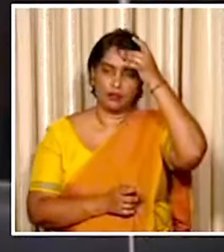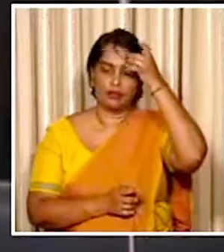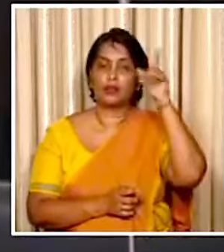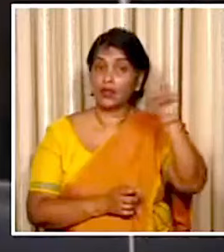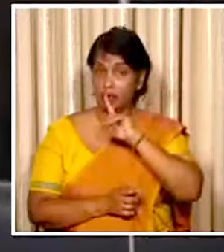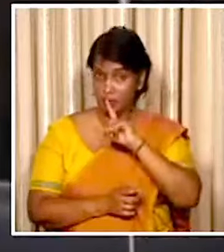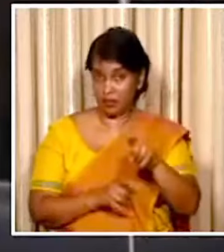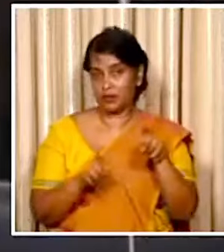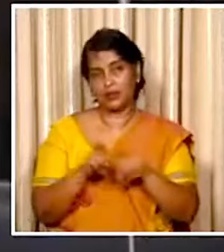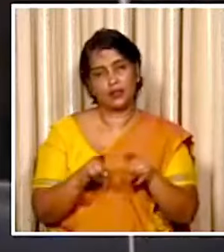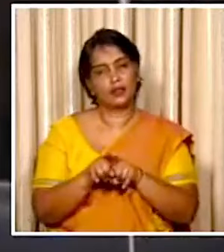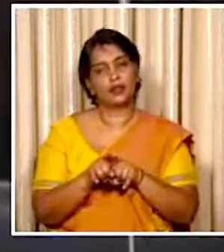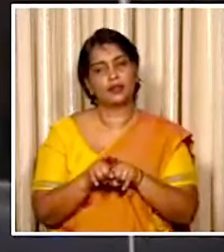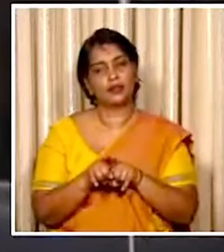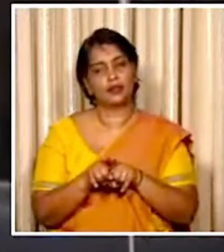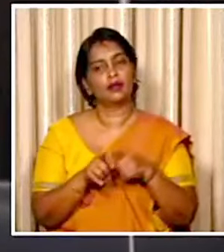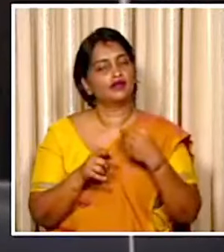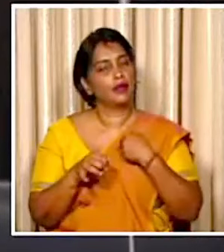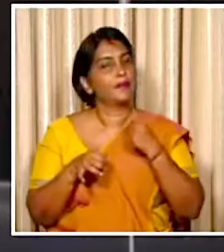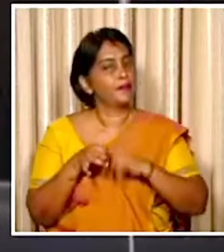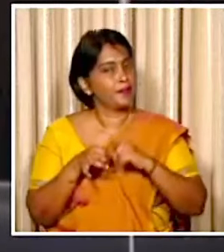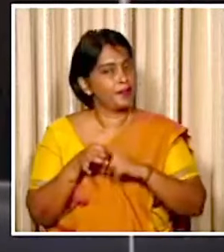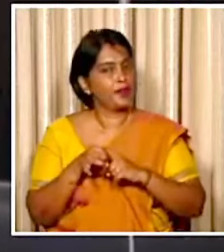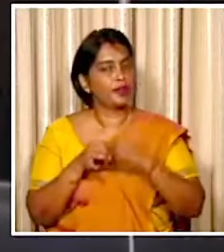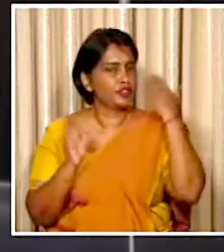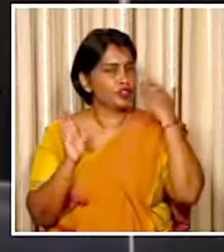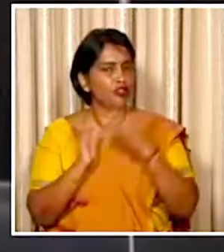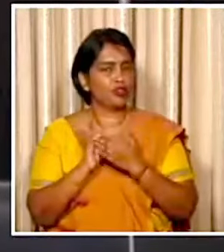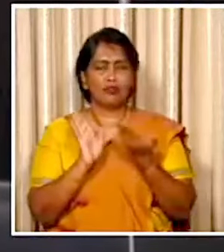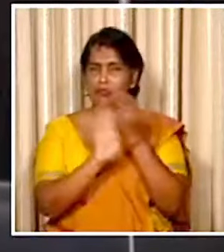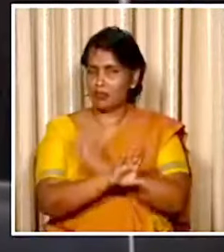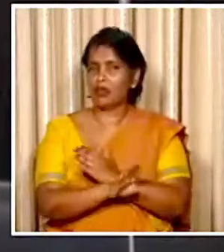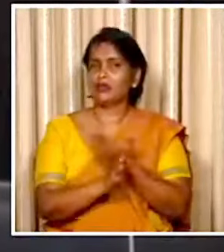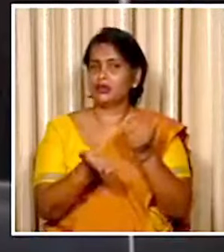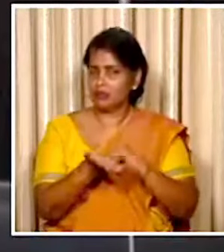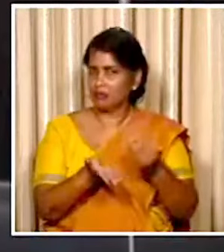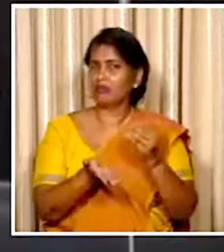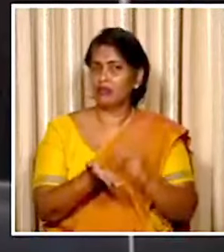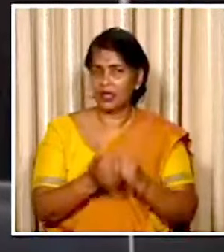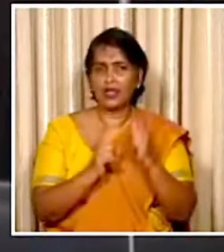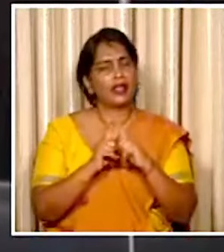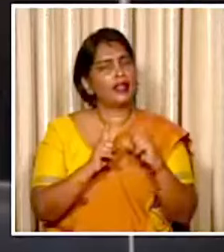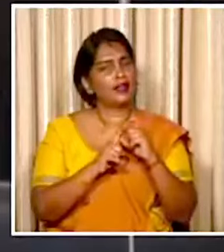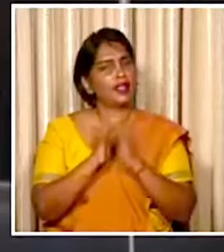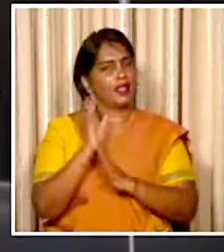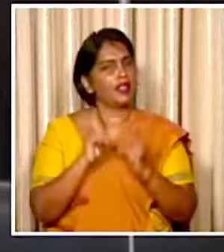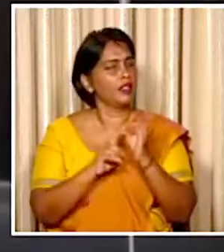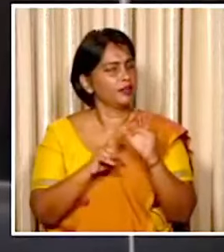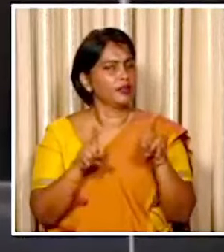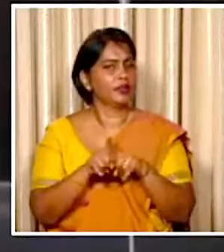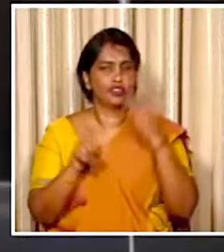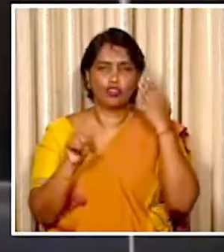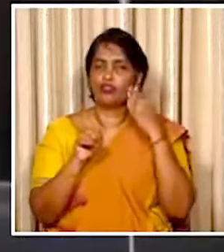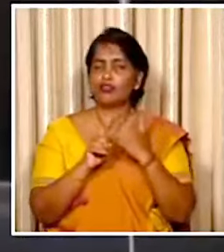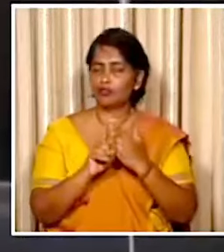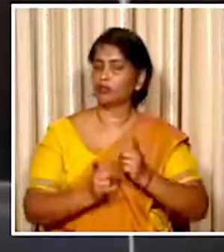කිව්ව ආකාරයටම මම මේ ප්‍රශ්නය පිළිබඳව මීට අවස්ථා පෙර අවස්ථාවලදී අධ්‍යාපන ඇමතිවර හැට්ට මේ සම්බන්ධයෙන්